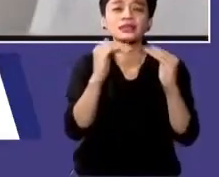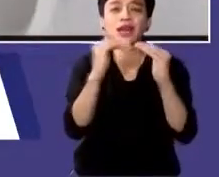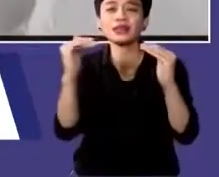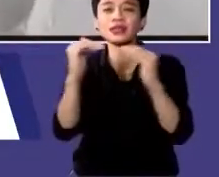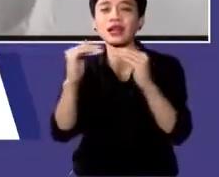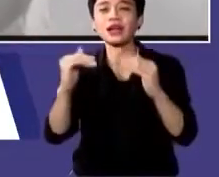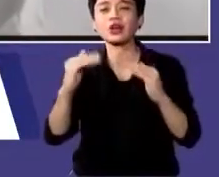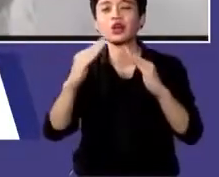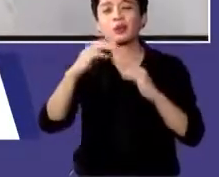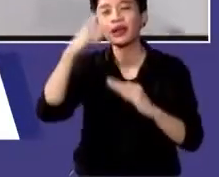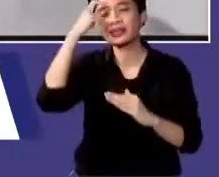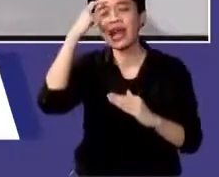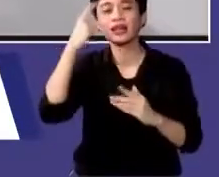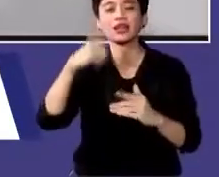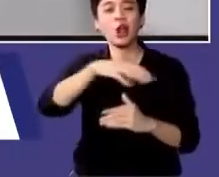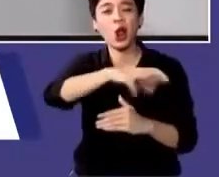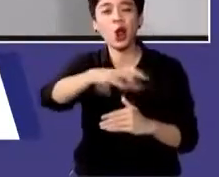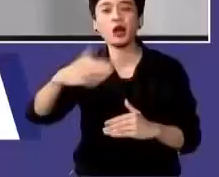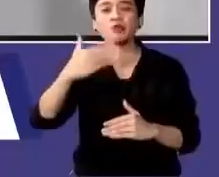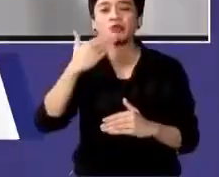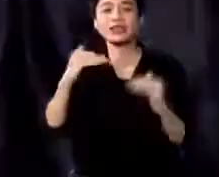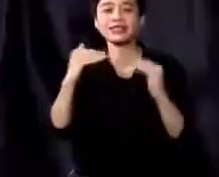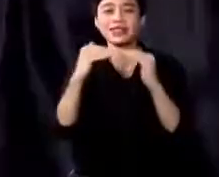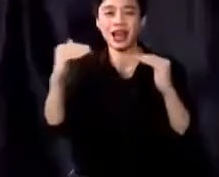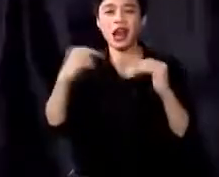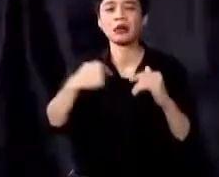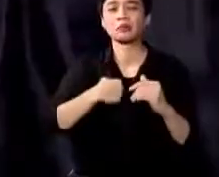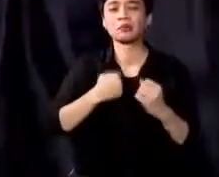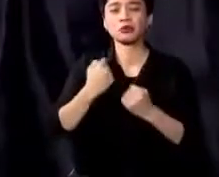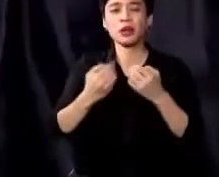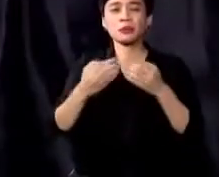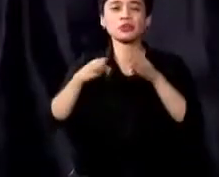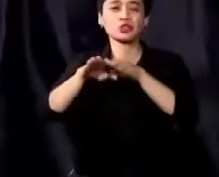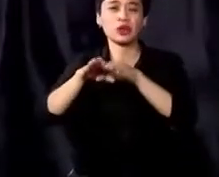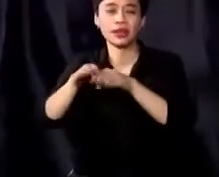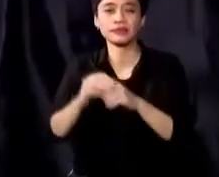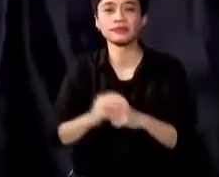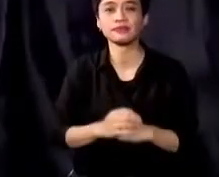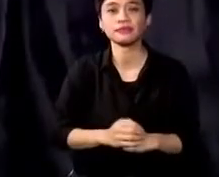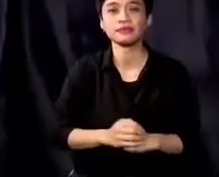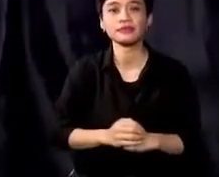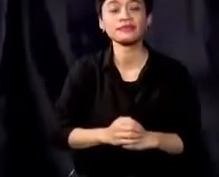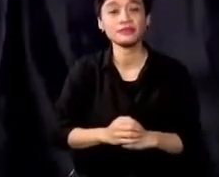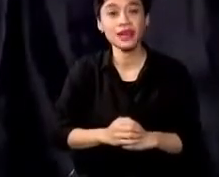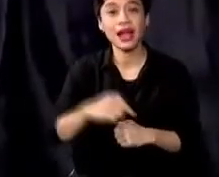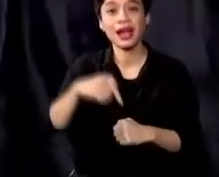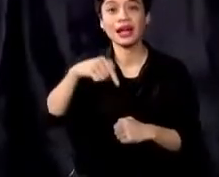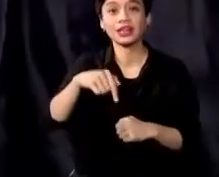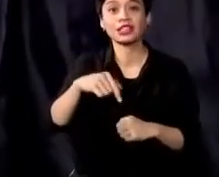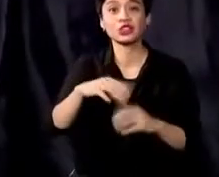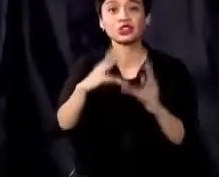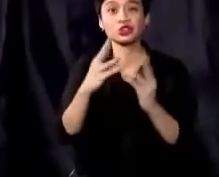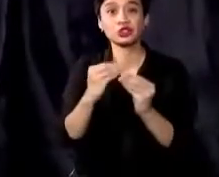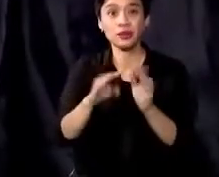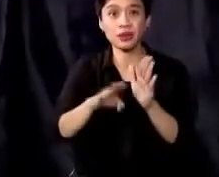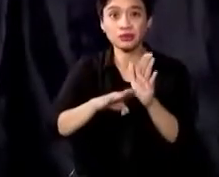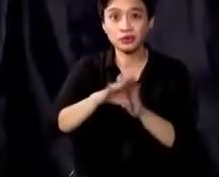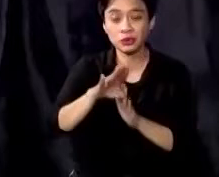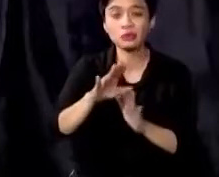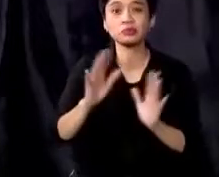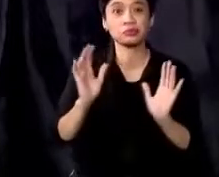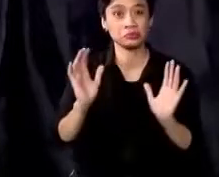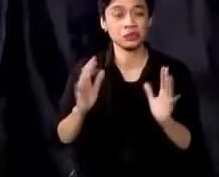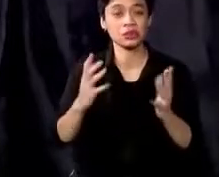ini Ya baik doter Eh ini juga masih terkait dengan kasus yang yang terus meningkat Bagaimana proyeksi ketersediaan fasilitas